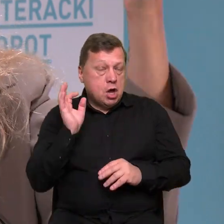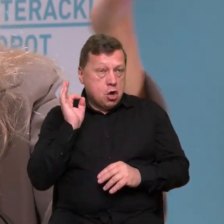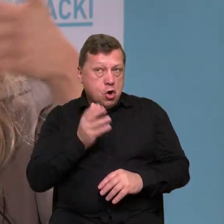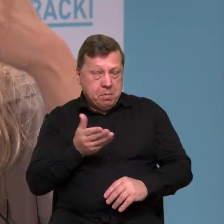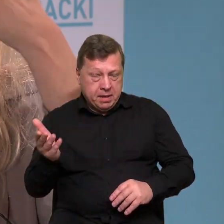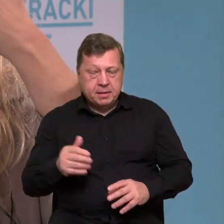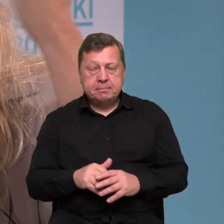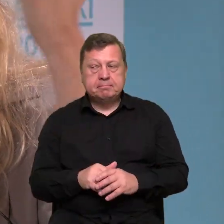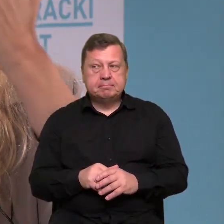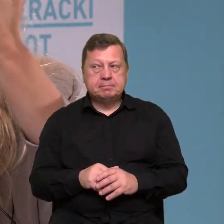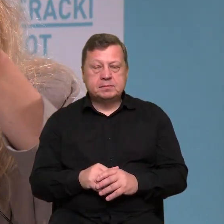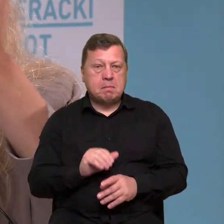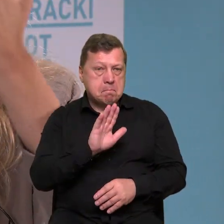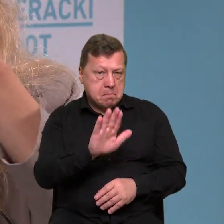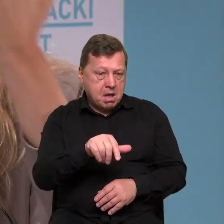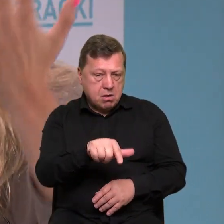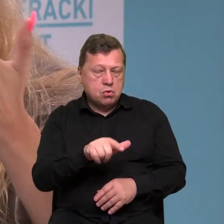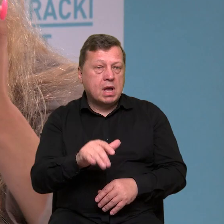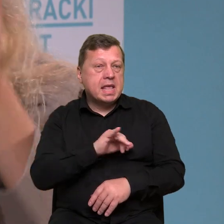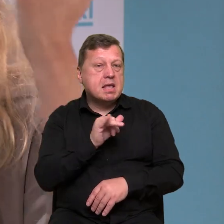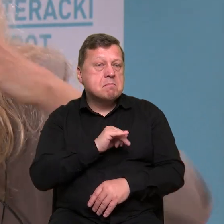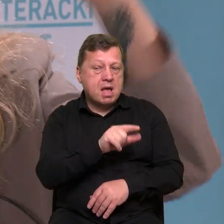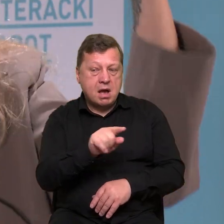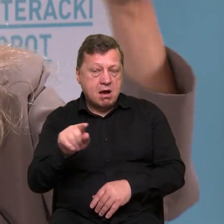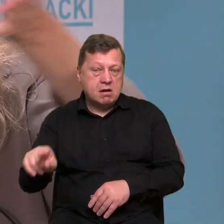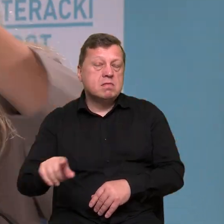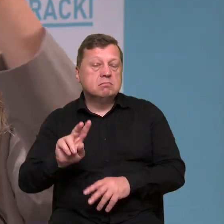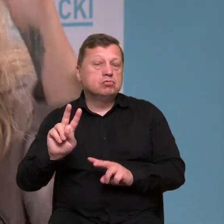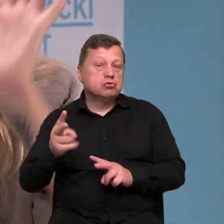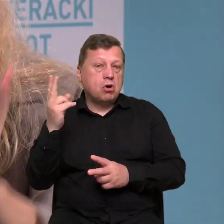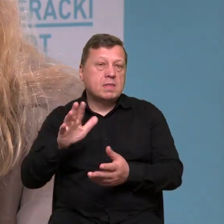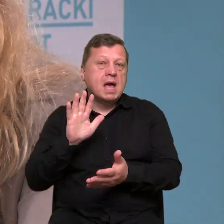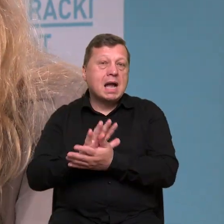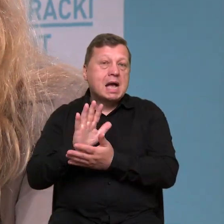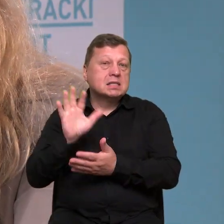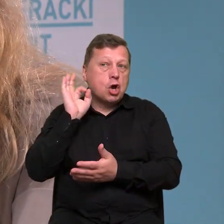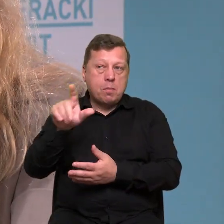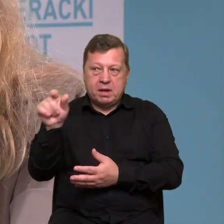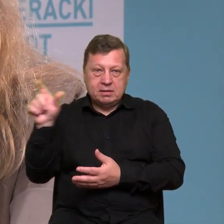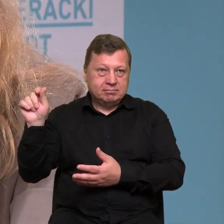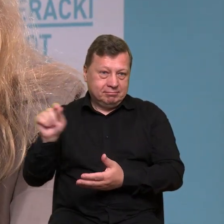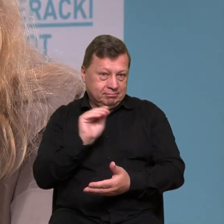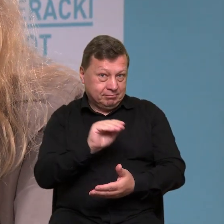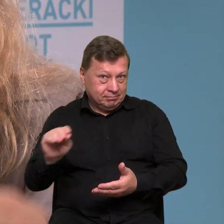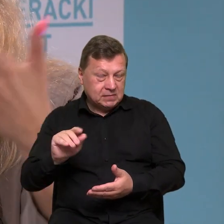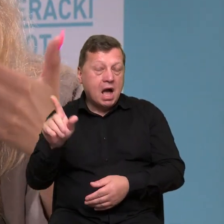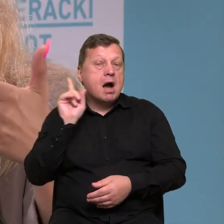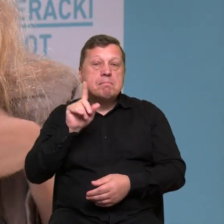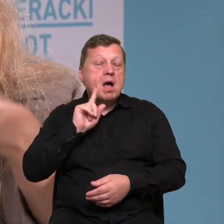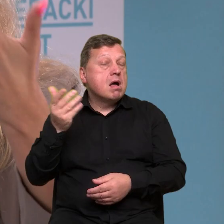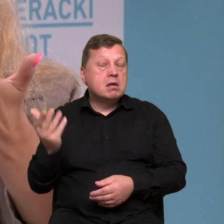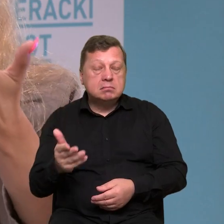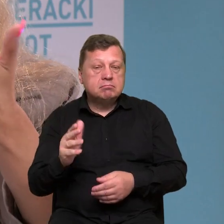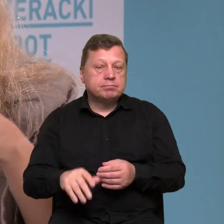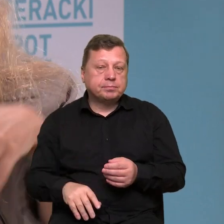kobiety mają imiona wzięte z gazet kobiecych, a mężczyźni przedstawiani